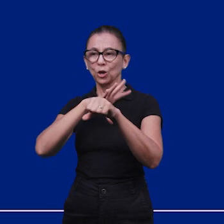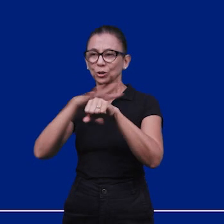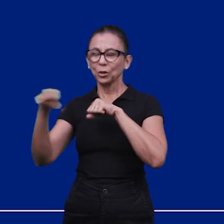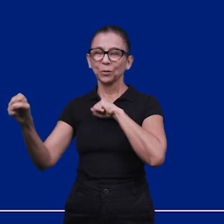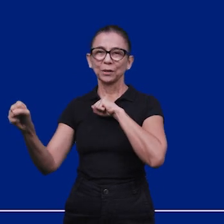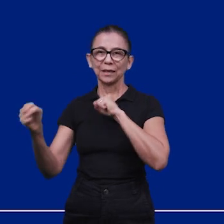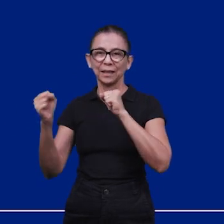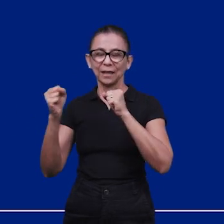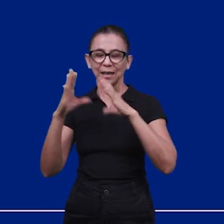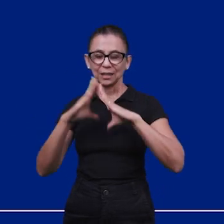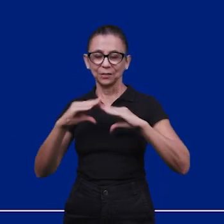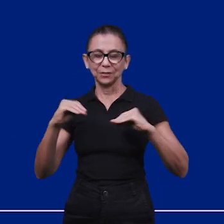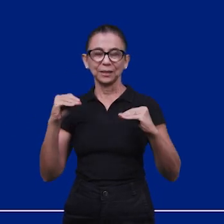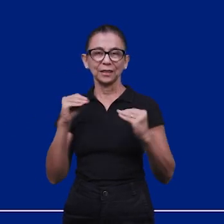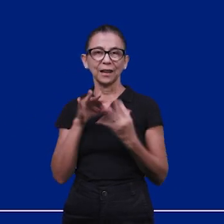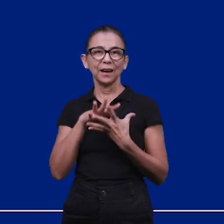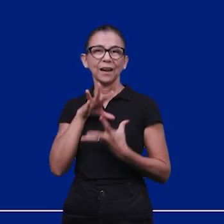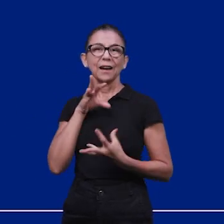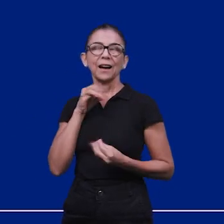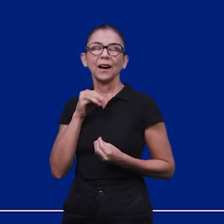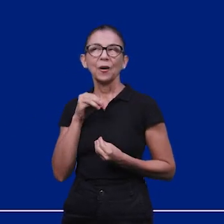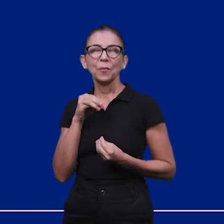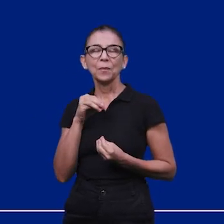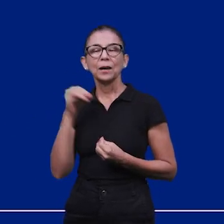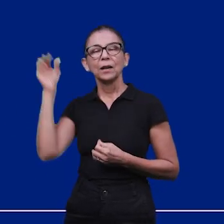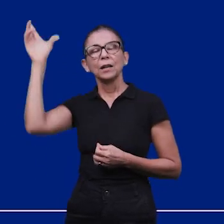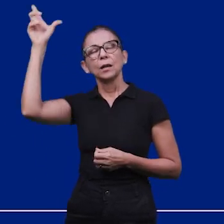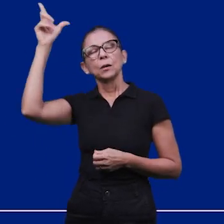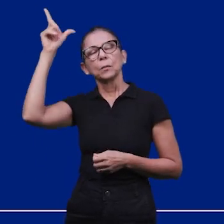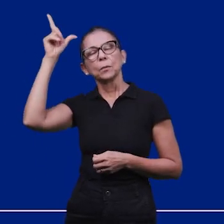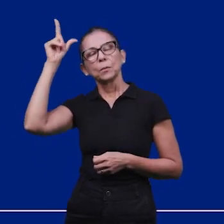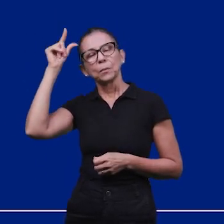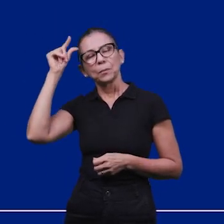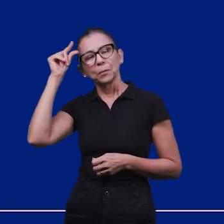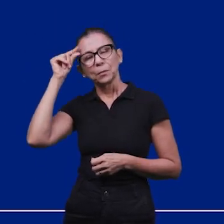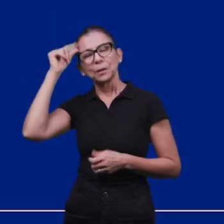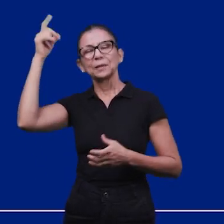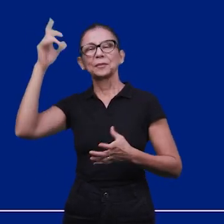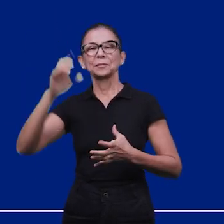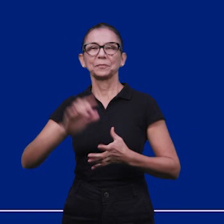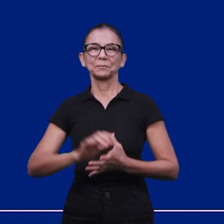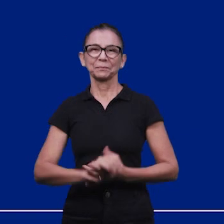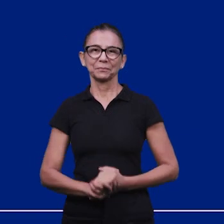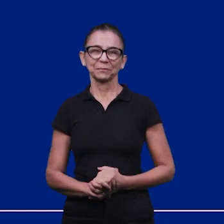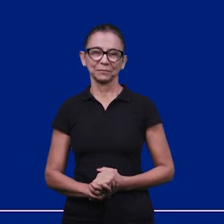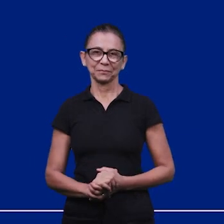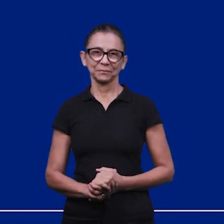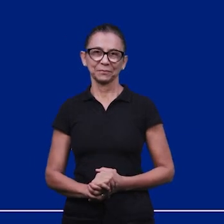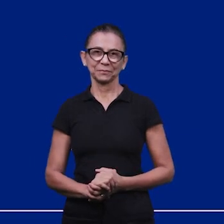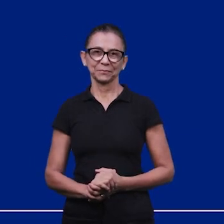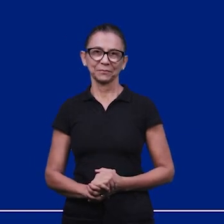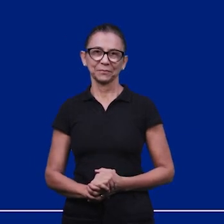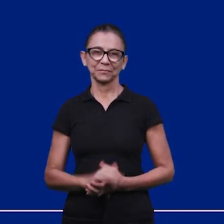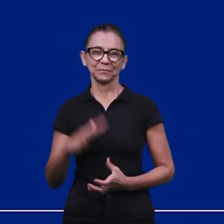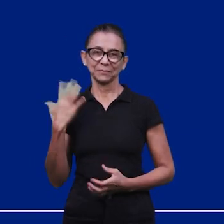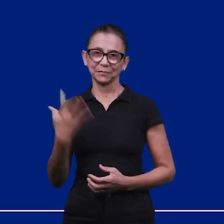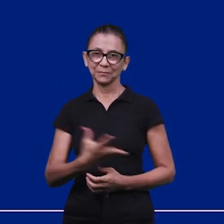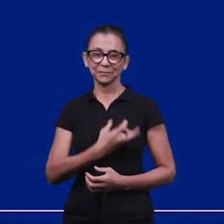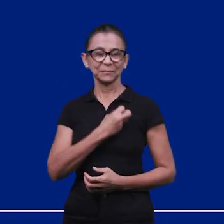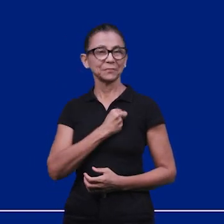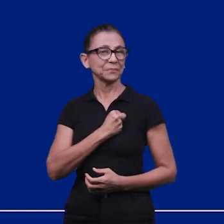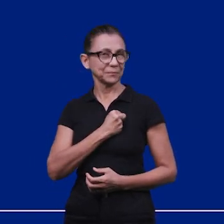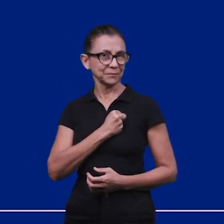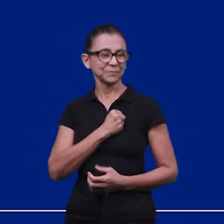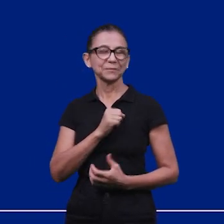guérison. Donc répond la soif de l'âme et apporte le soulagement d'un si grand